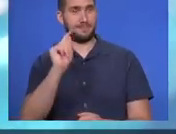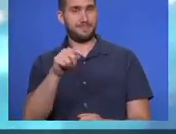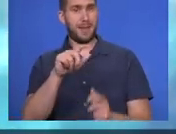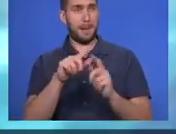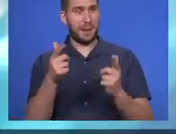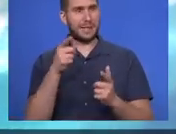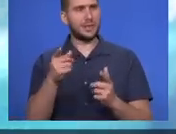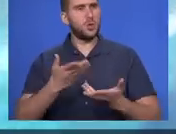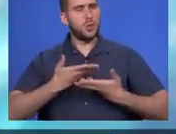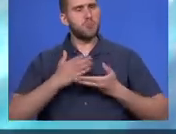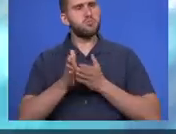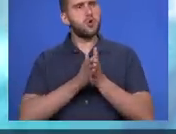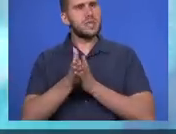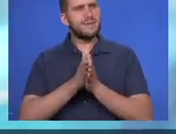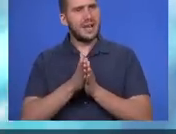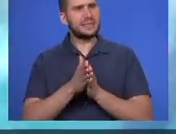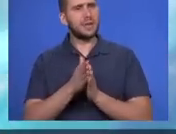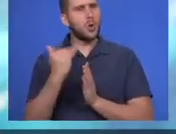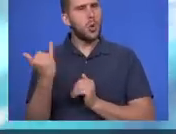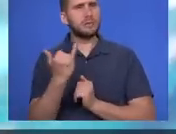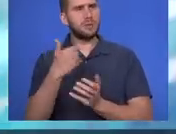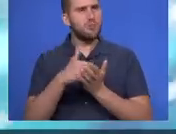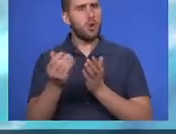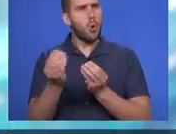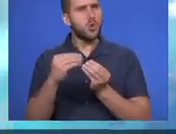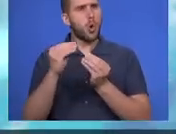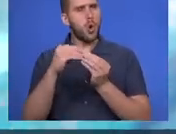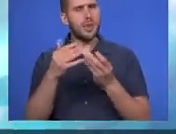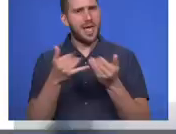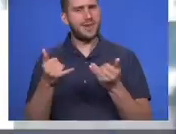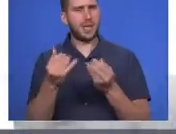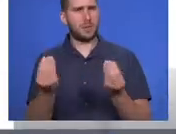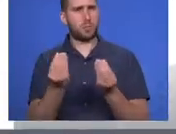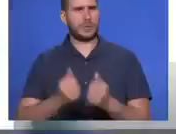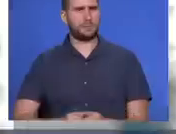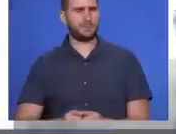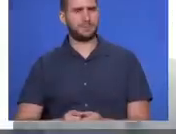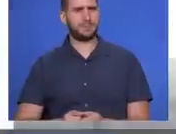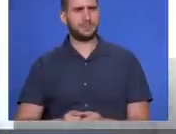היא נותנת מוטיבציה ודרייב כל פעם להמשיך עוד ועוד ועוד לפתח את המוצר.